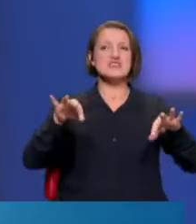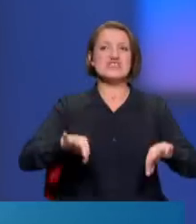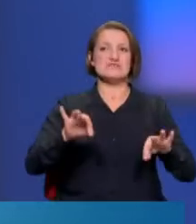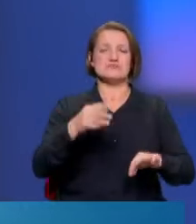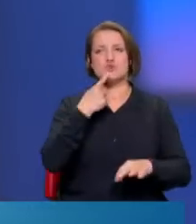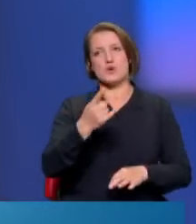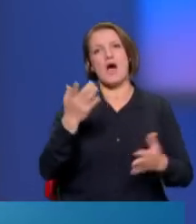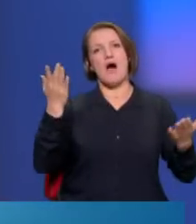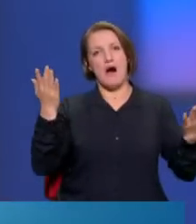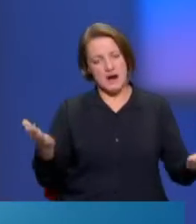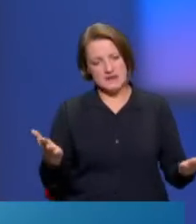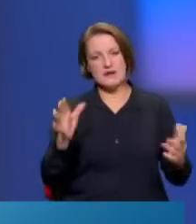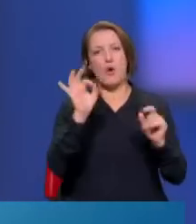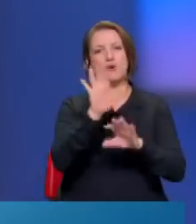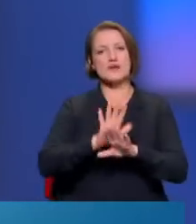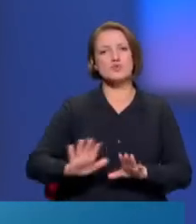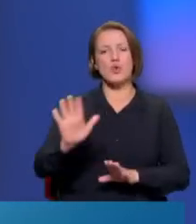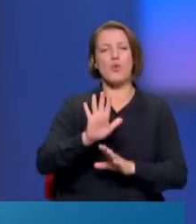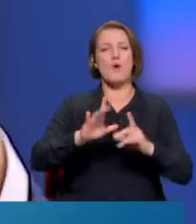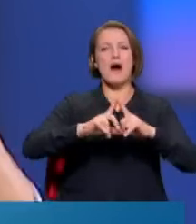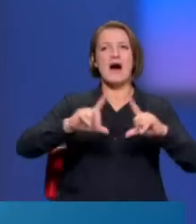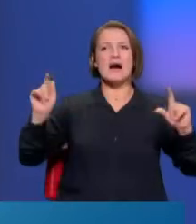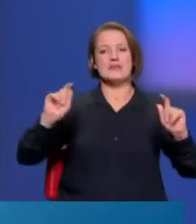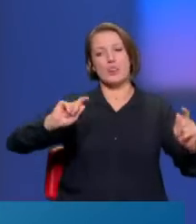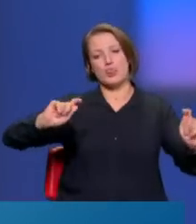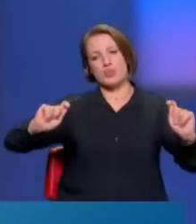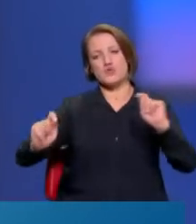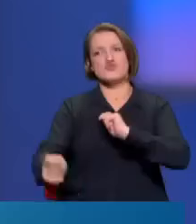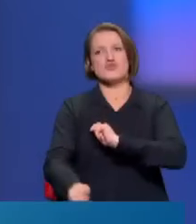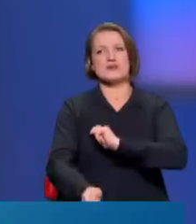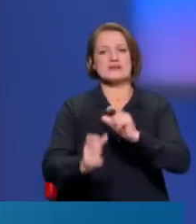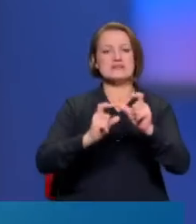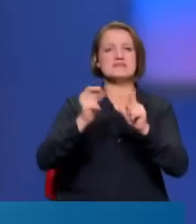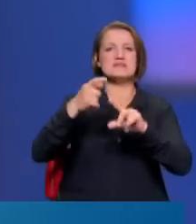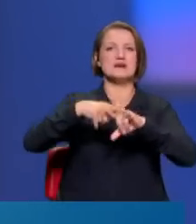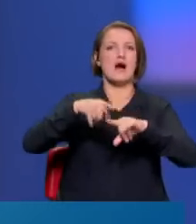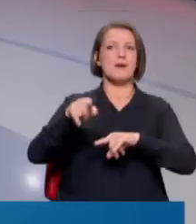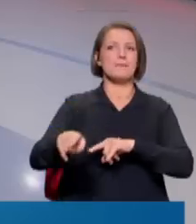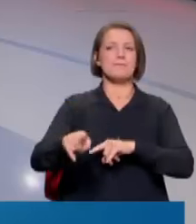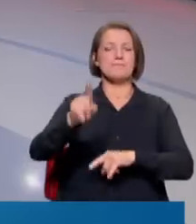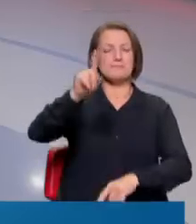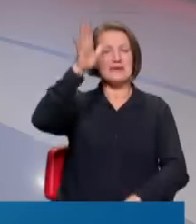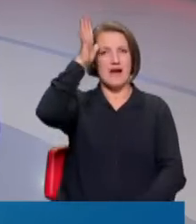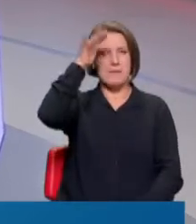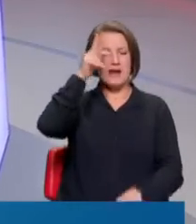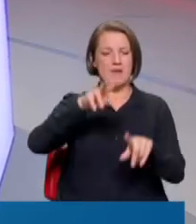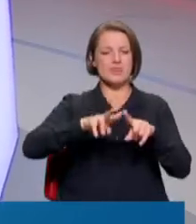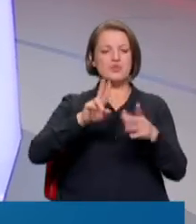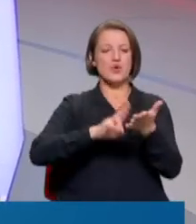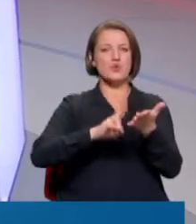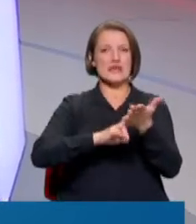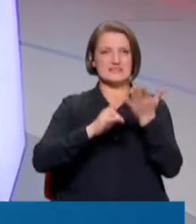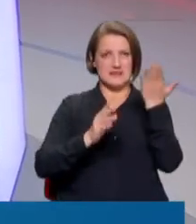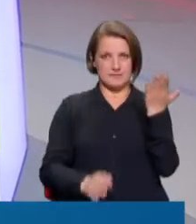söyledi artık dedi ORT Doğu haritasını değiştireceğiz siaya geldik Bir ABD NATO üyesi olan bir